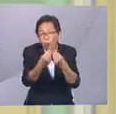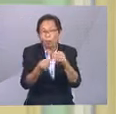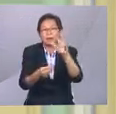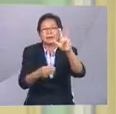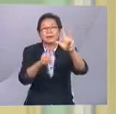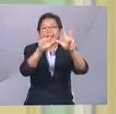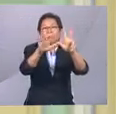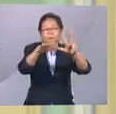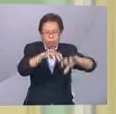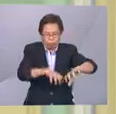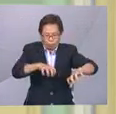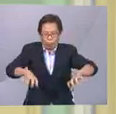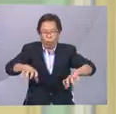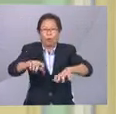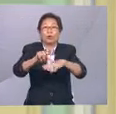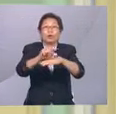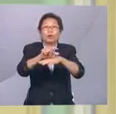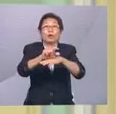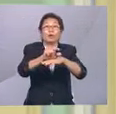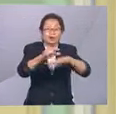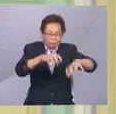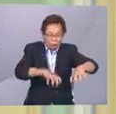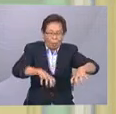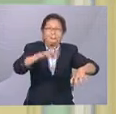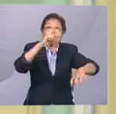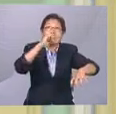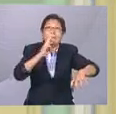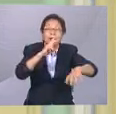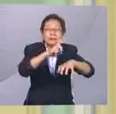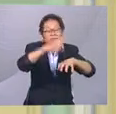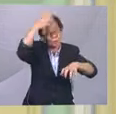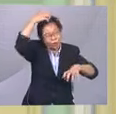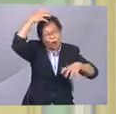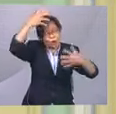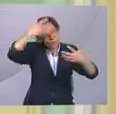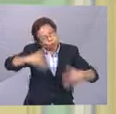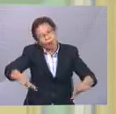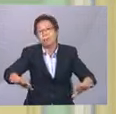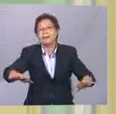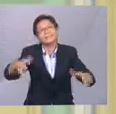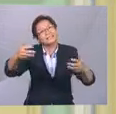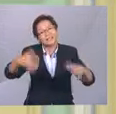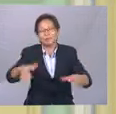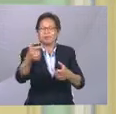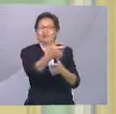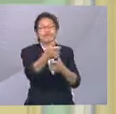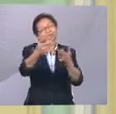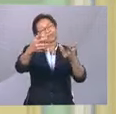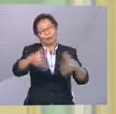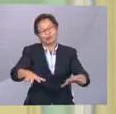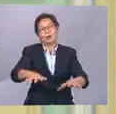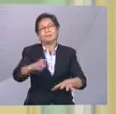35 kosan gunoz Amazon merah di Selangor telepon selesai disanitasi